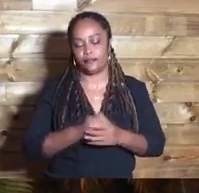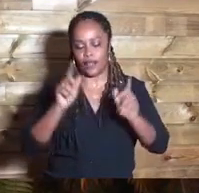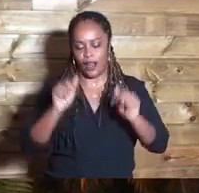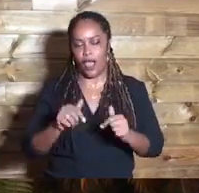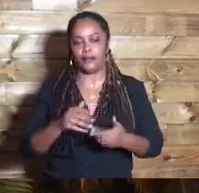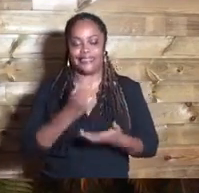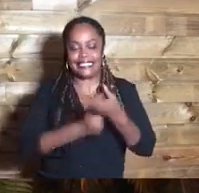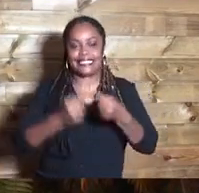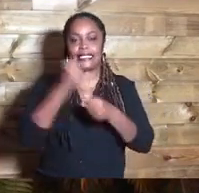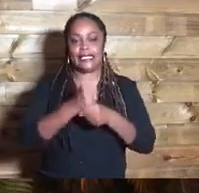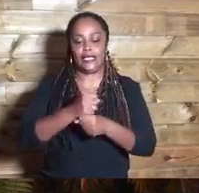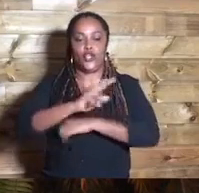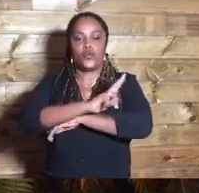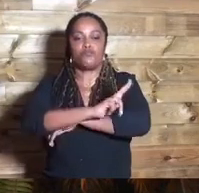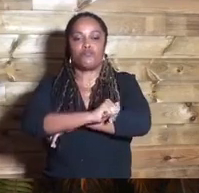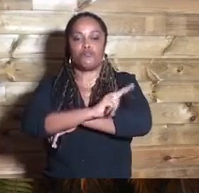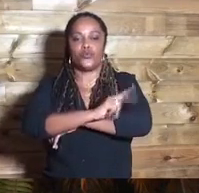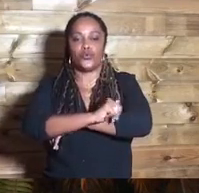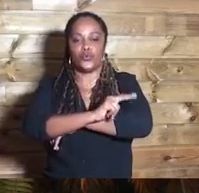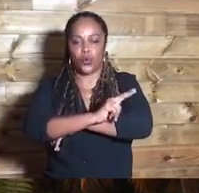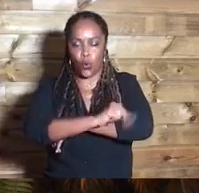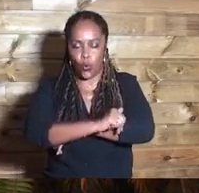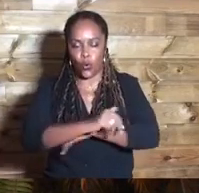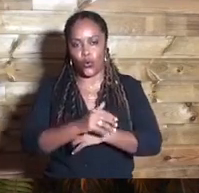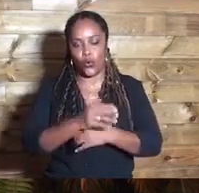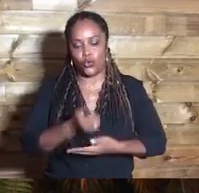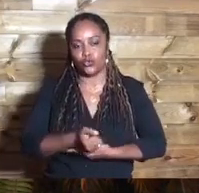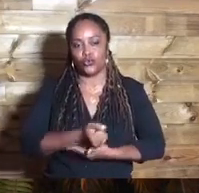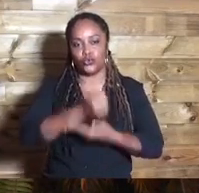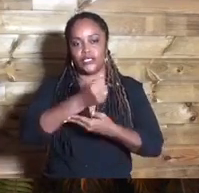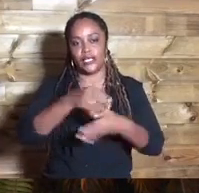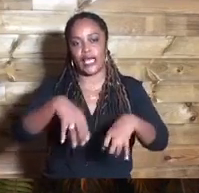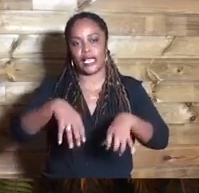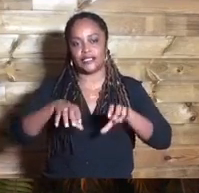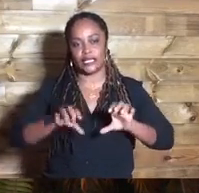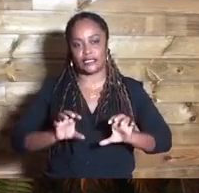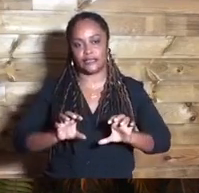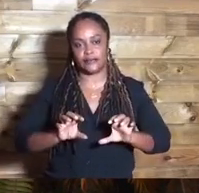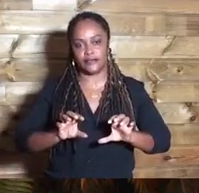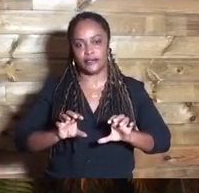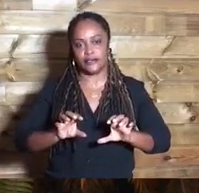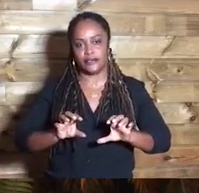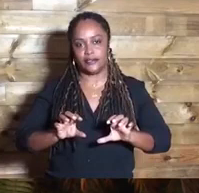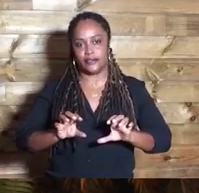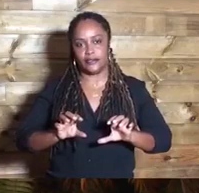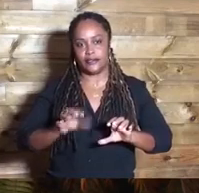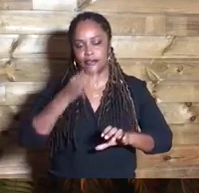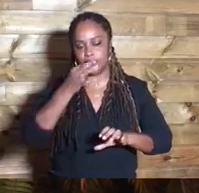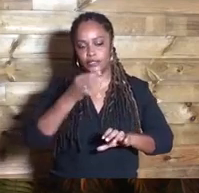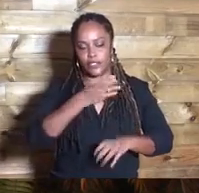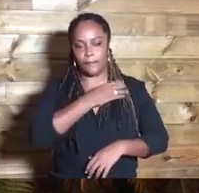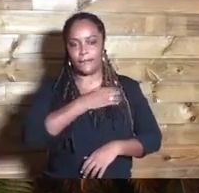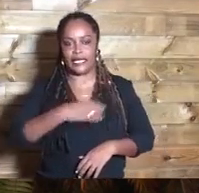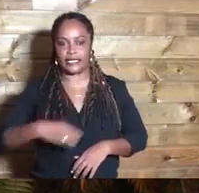de soutien administratif afin d'aider les petites communes qui sont dans l'incapacité de recruter des cadres. Pas ni